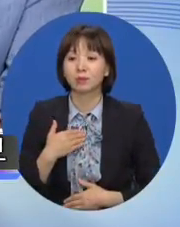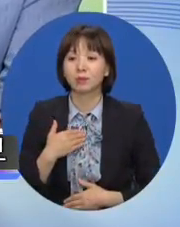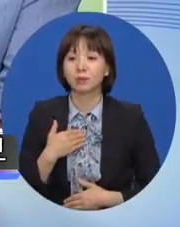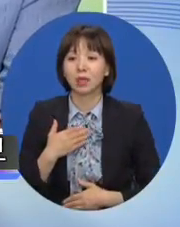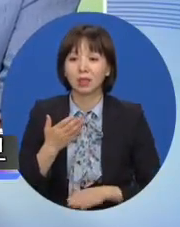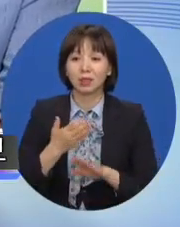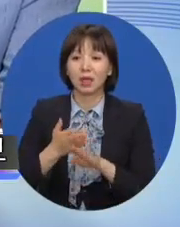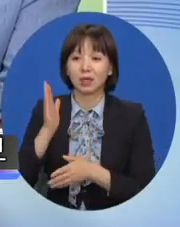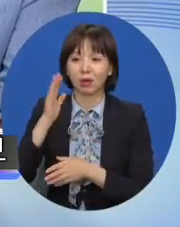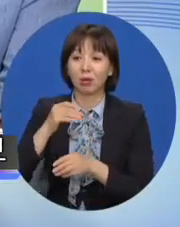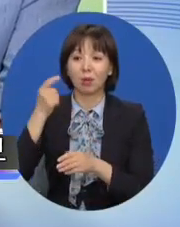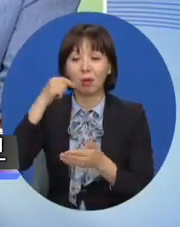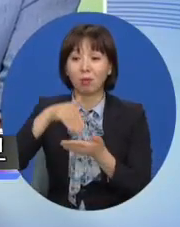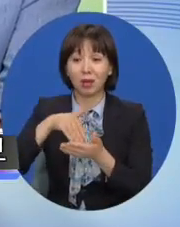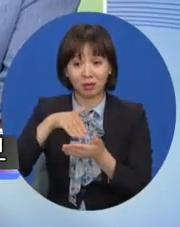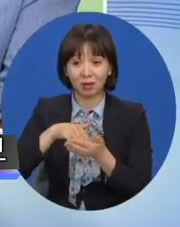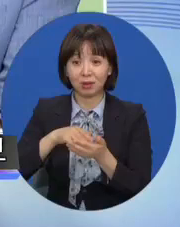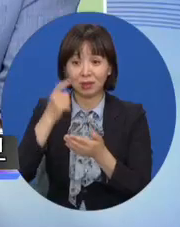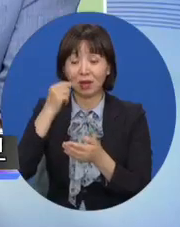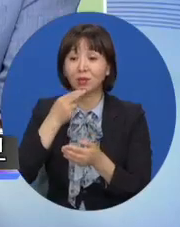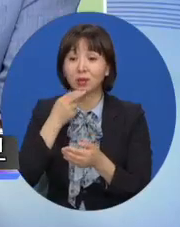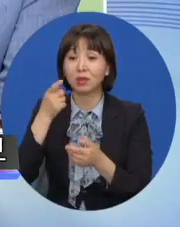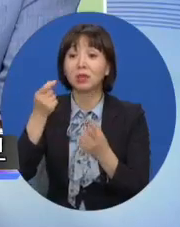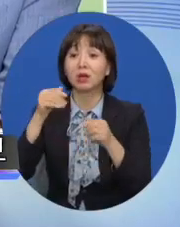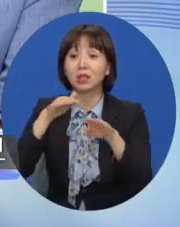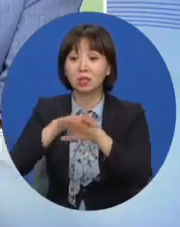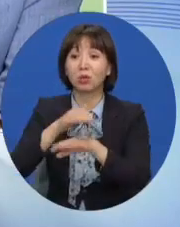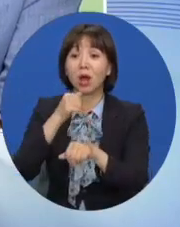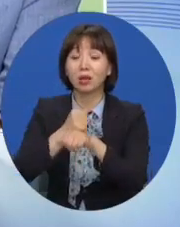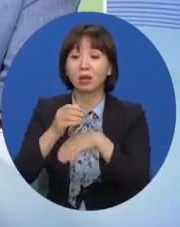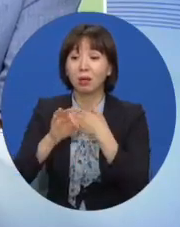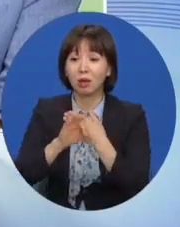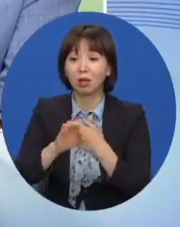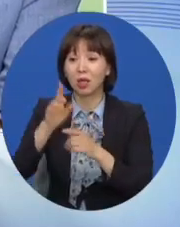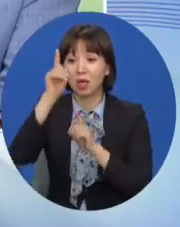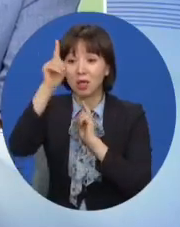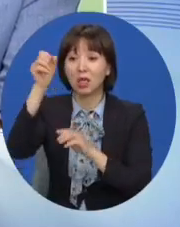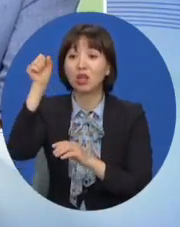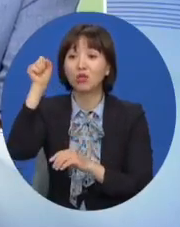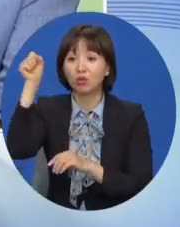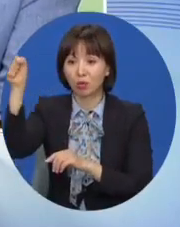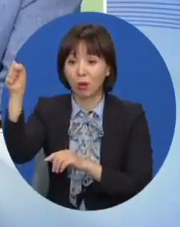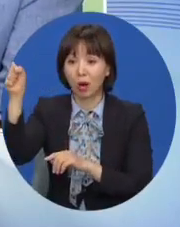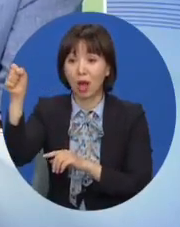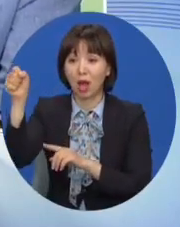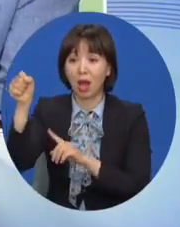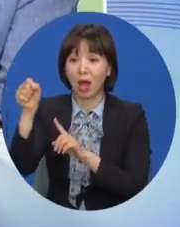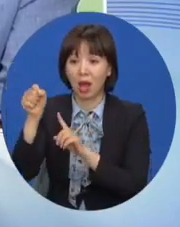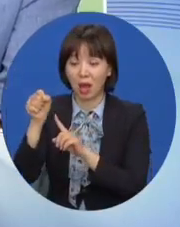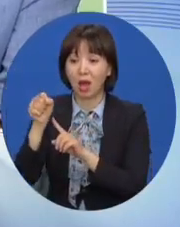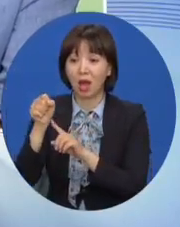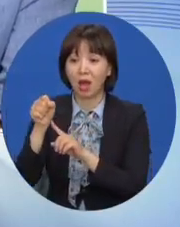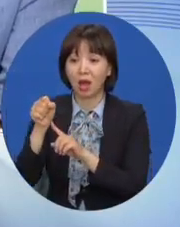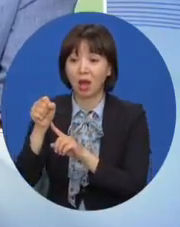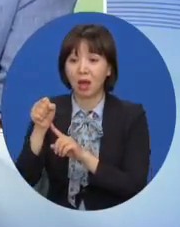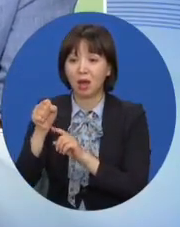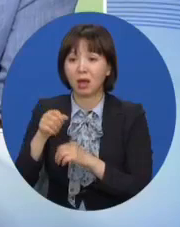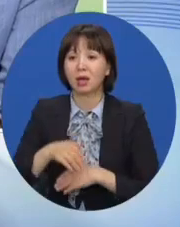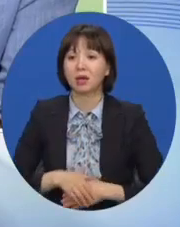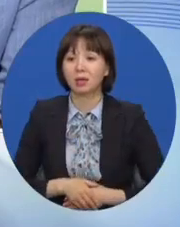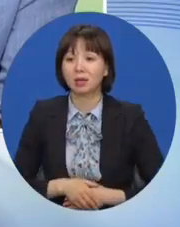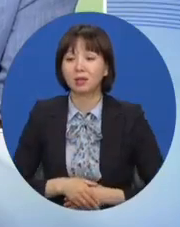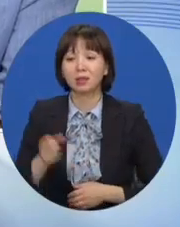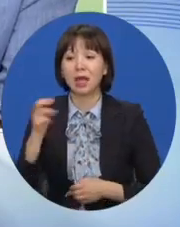없습니다. 뭐 반성의 여지가 없다고 생각하고요. 그런 식으로 알고요. 나간다면 예, 예. 우리 이근규가 제가 이제 정식 질문하겠습니다. 예. 예,